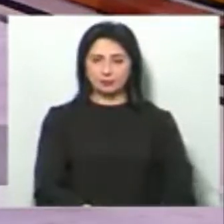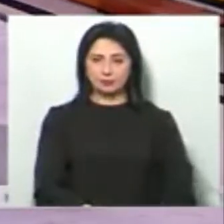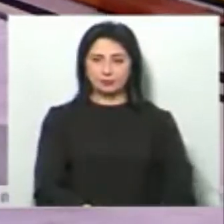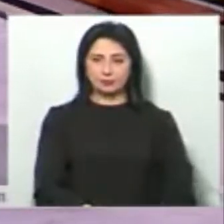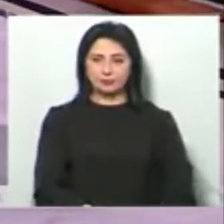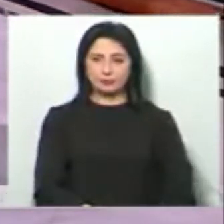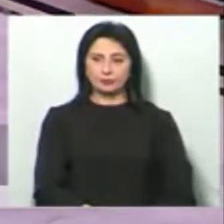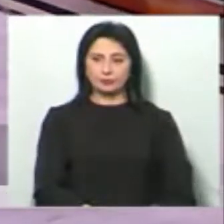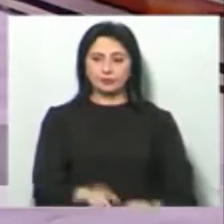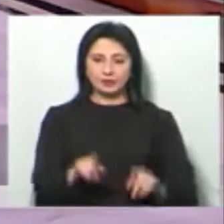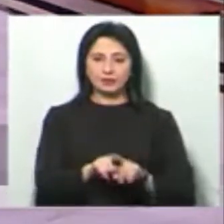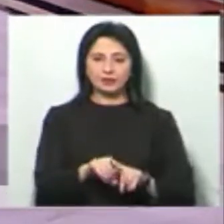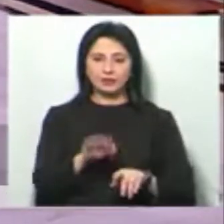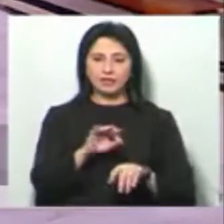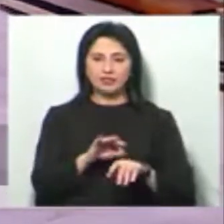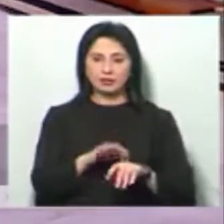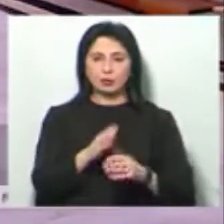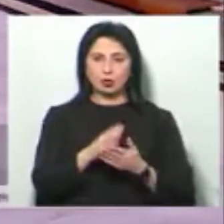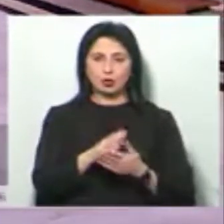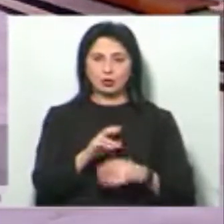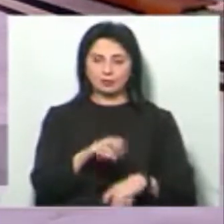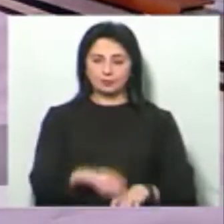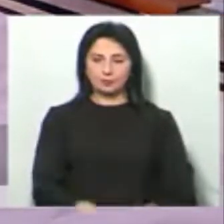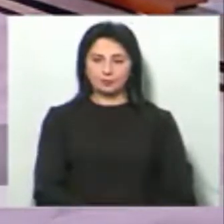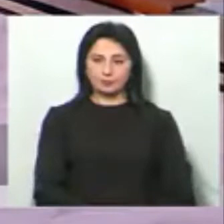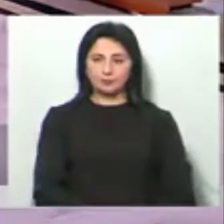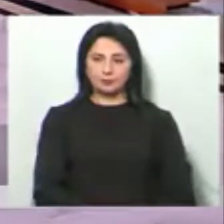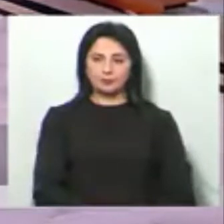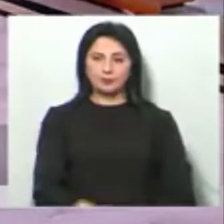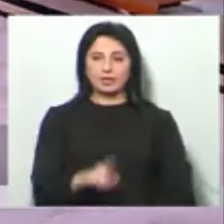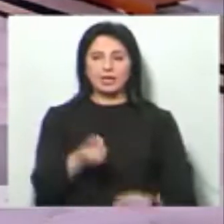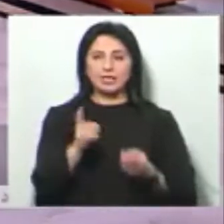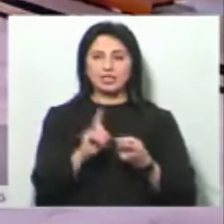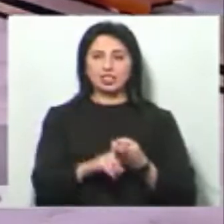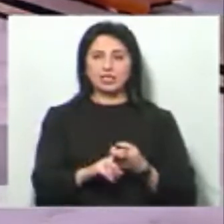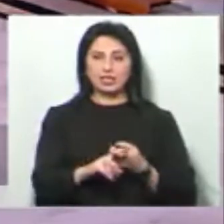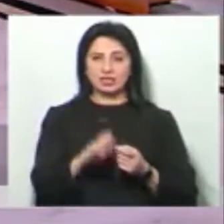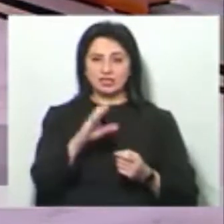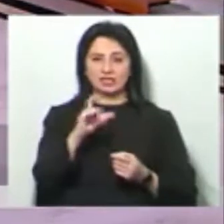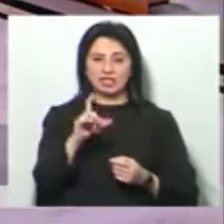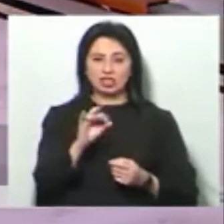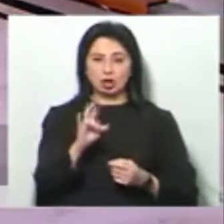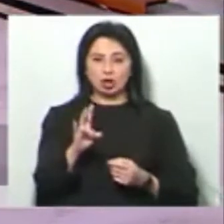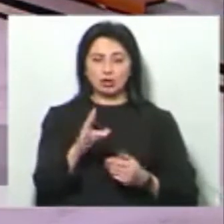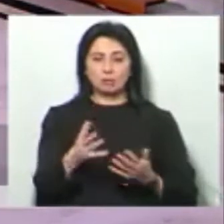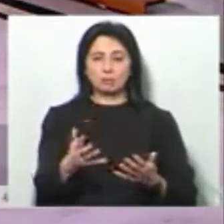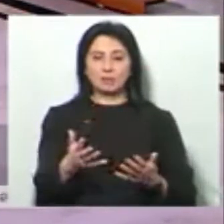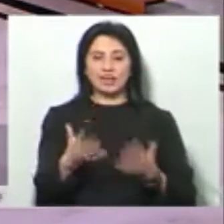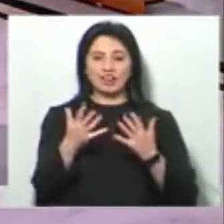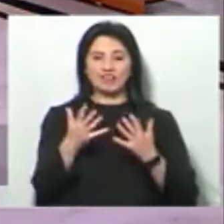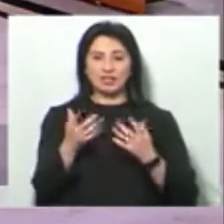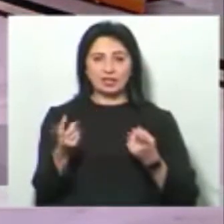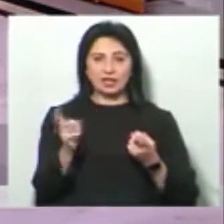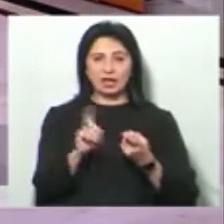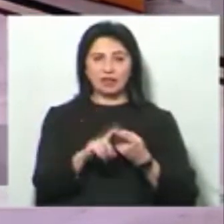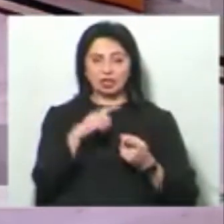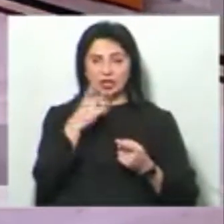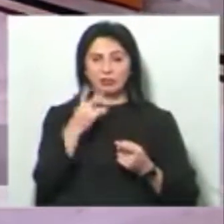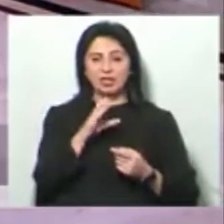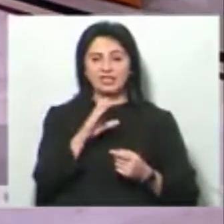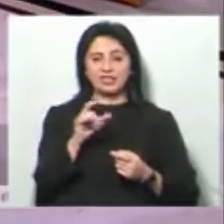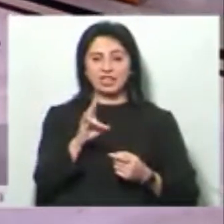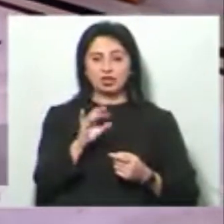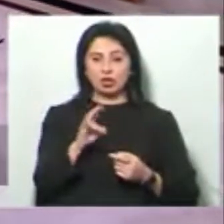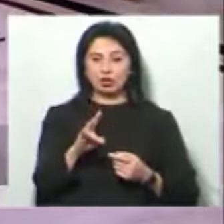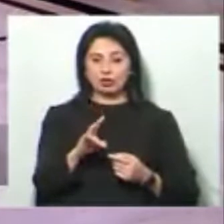ესეთი დიაგნოზის მქონე პაციენტებს. რაც შეეხება სეზონურობას, მკვეთრი ესეთი კავშირი, რა თქმა უნდა,